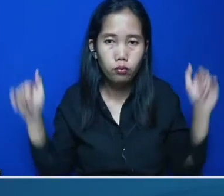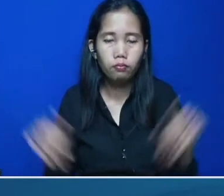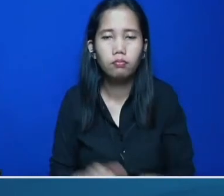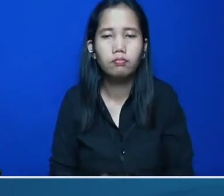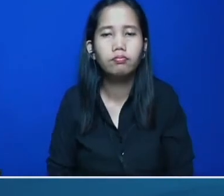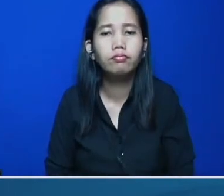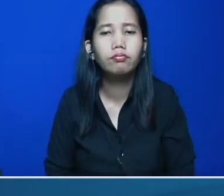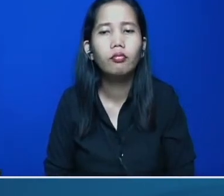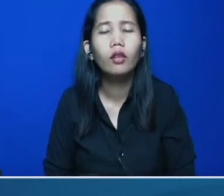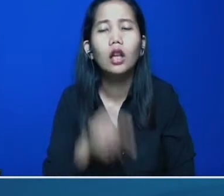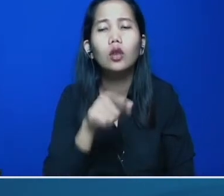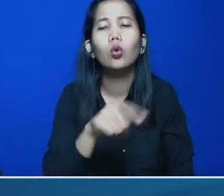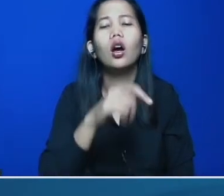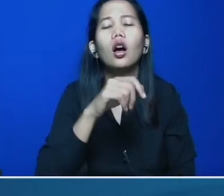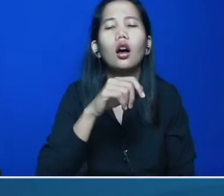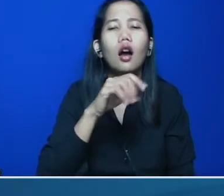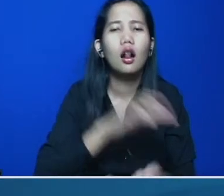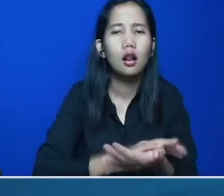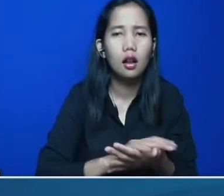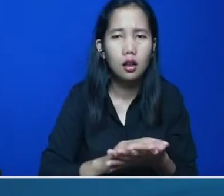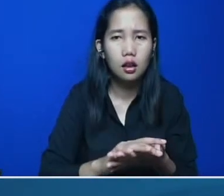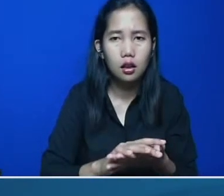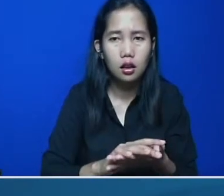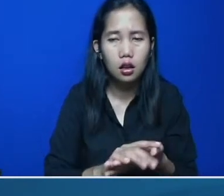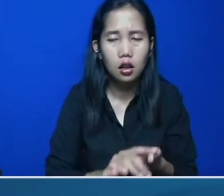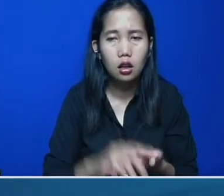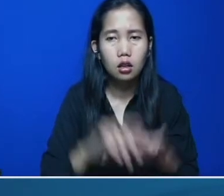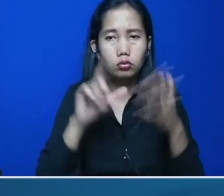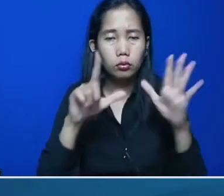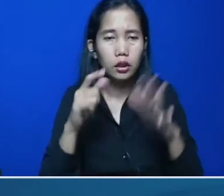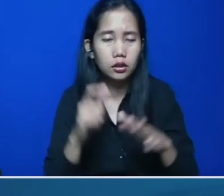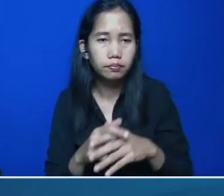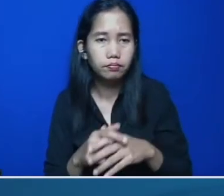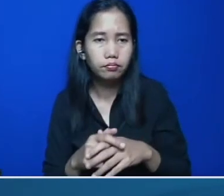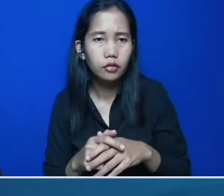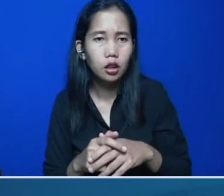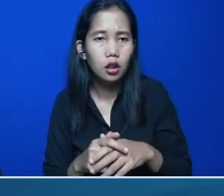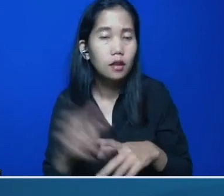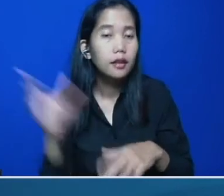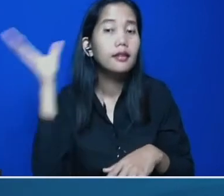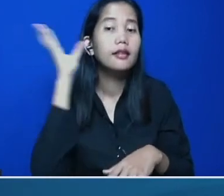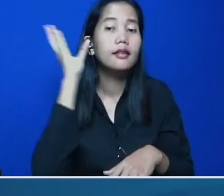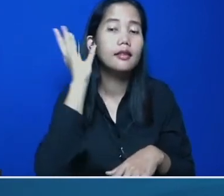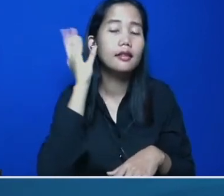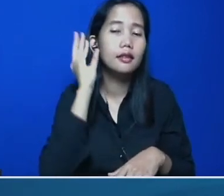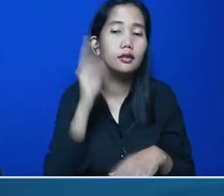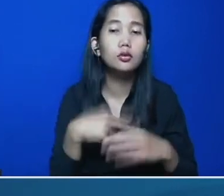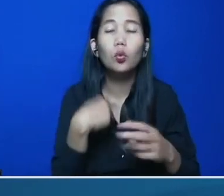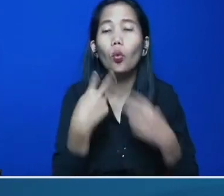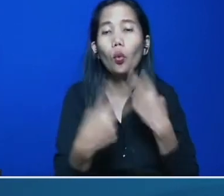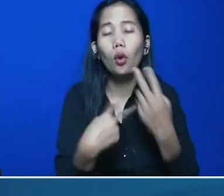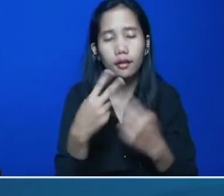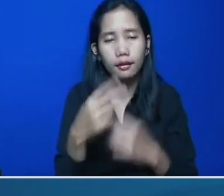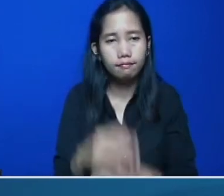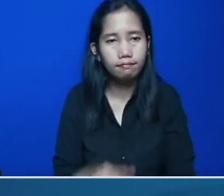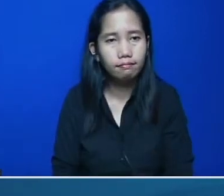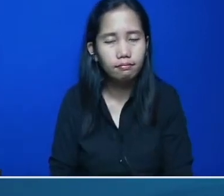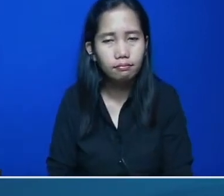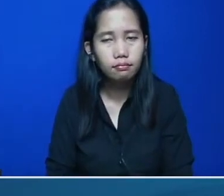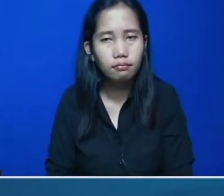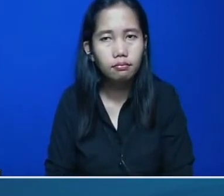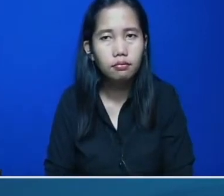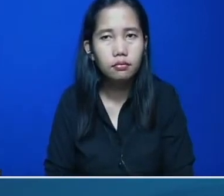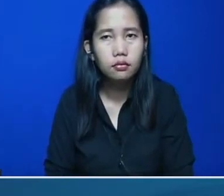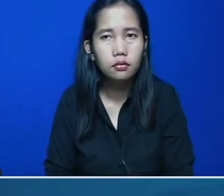kedengaran lah olehnya satu suara yang berkata bangunlah Hai Petrus sembelihlah dan